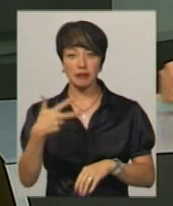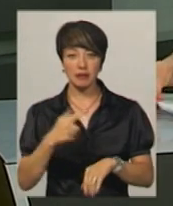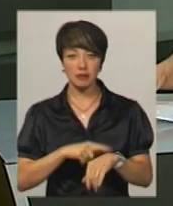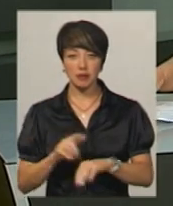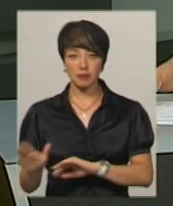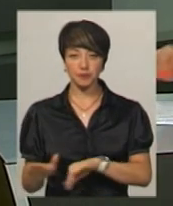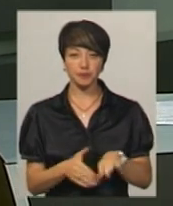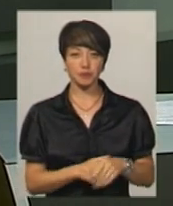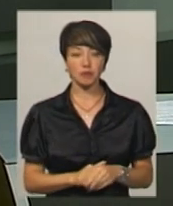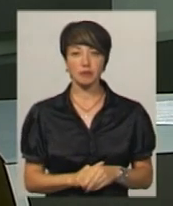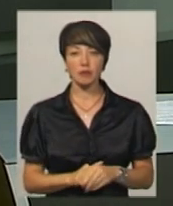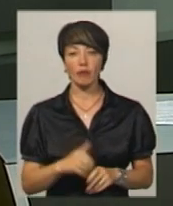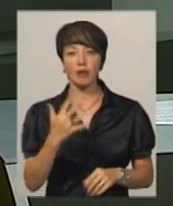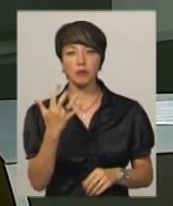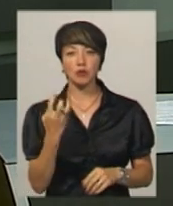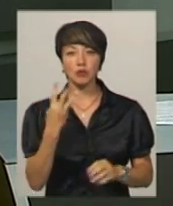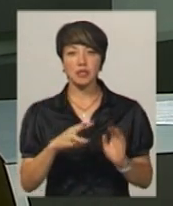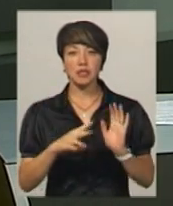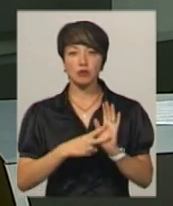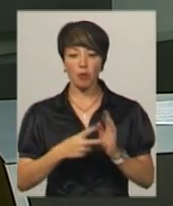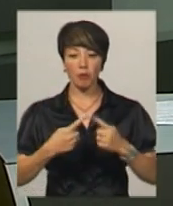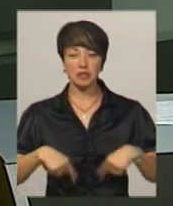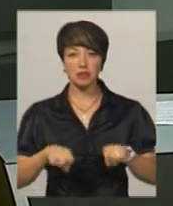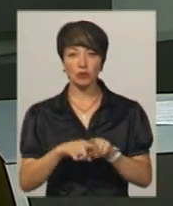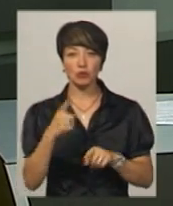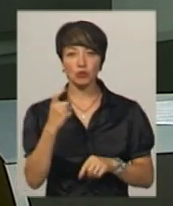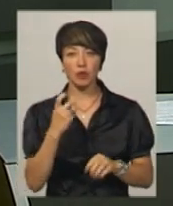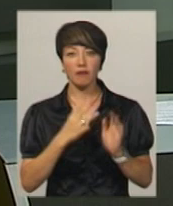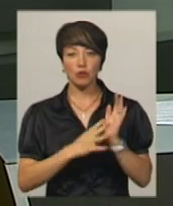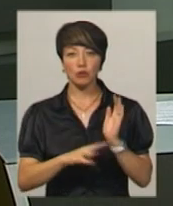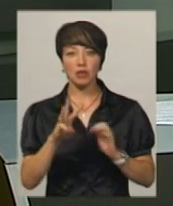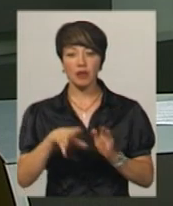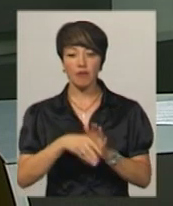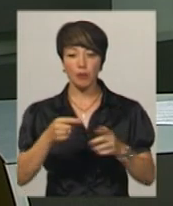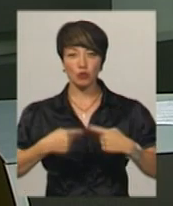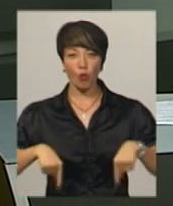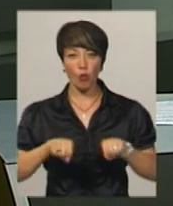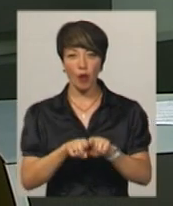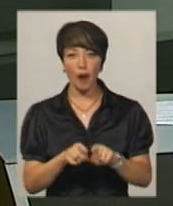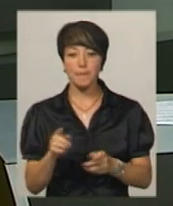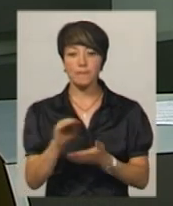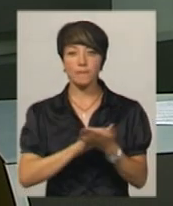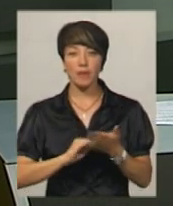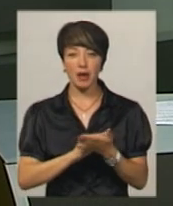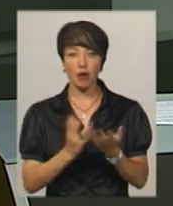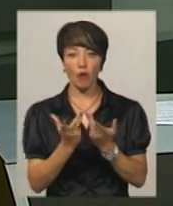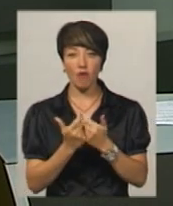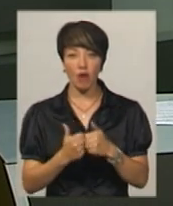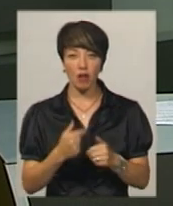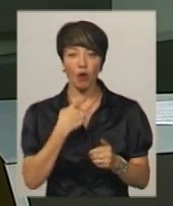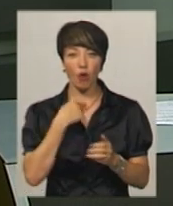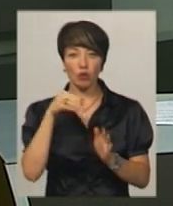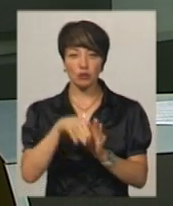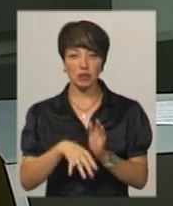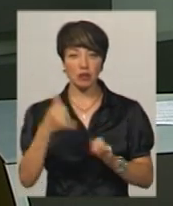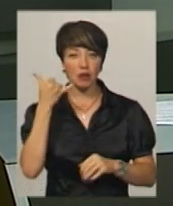20:30. На 537-й дільниці 193-го виборчого округу перерахували голоси. Про це нам